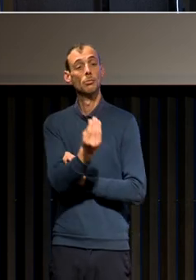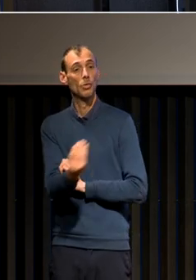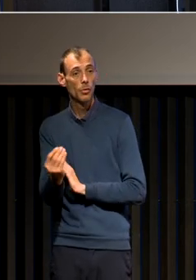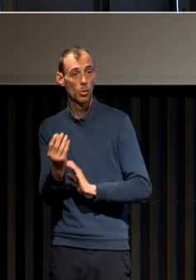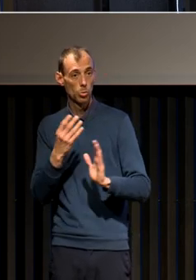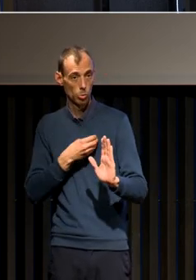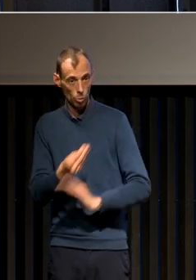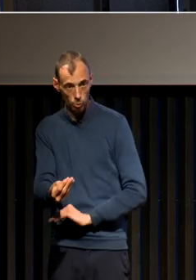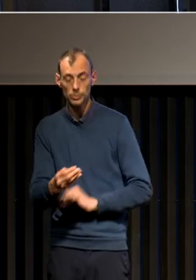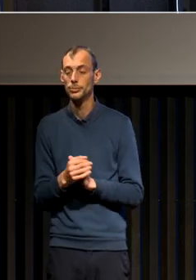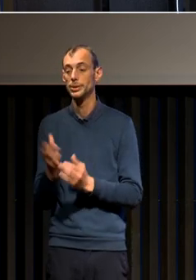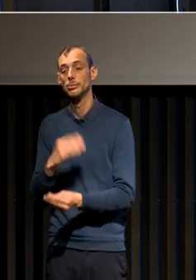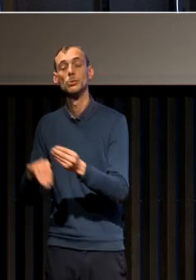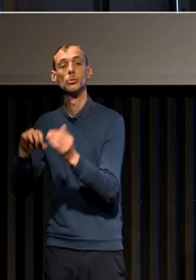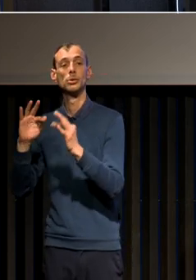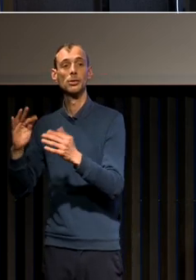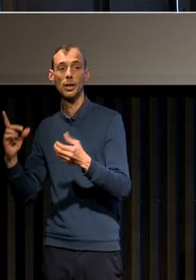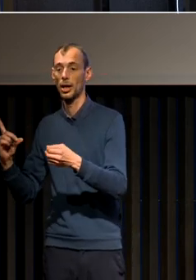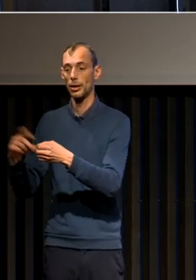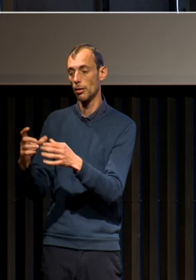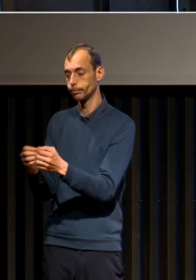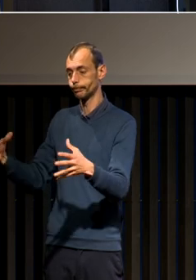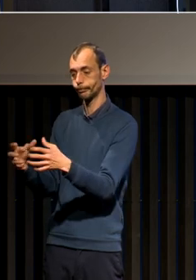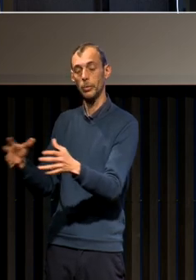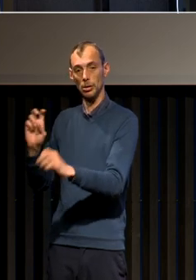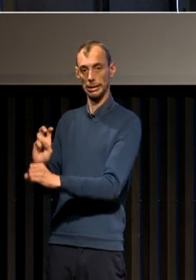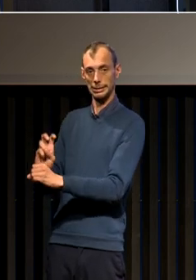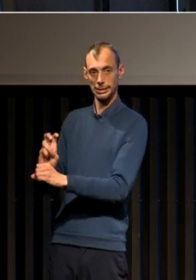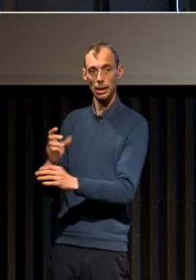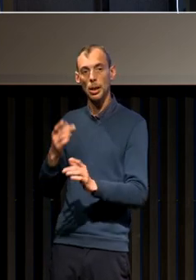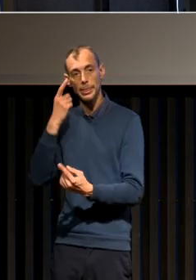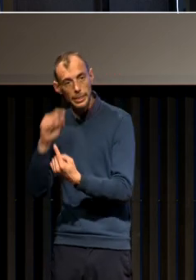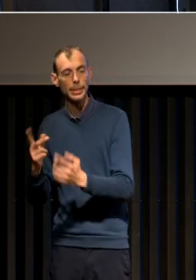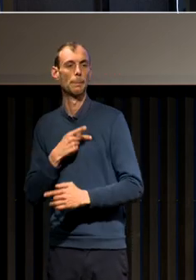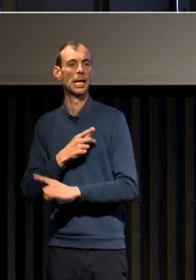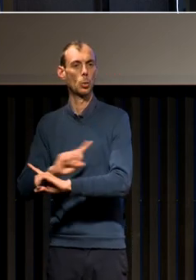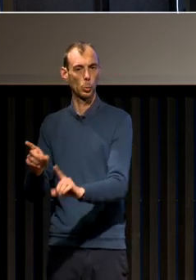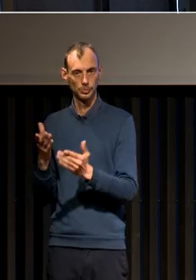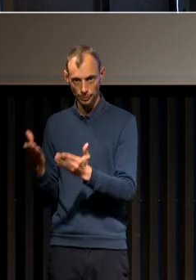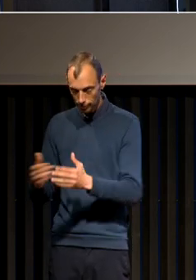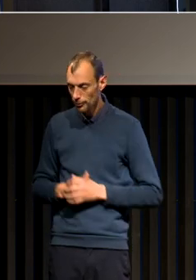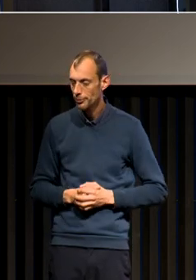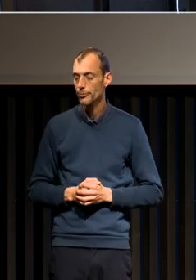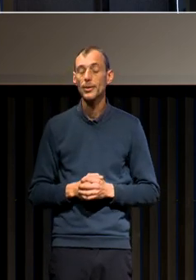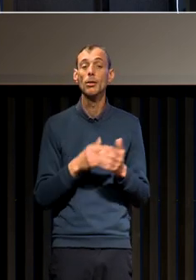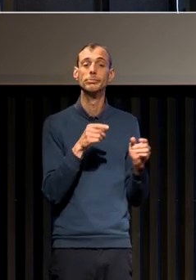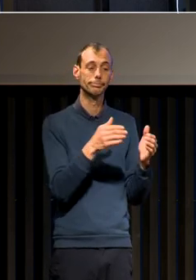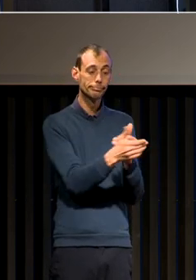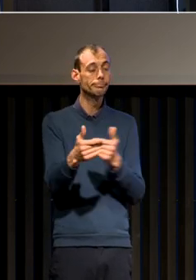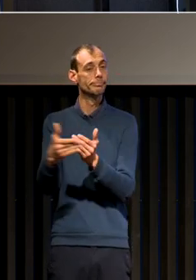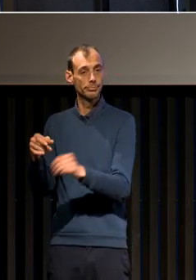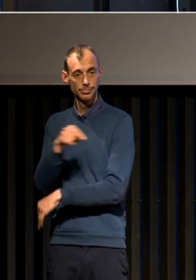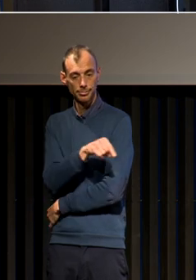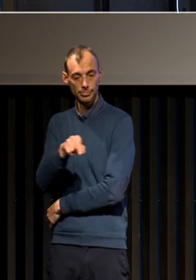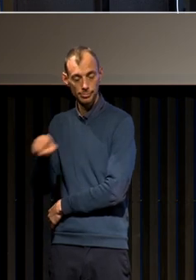la préservation de fertilité pour raisons non médicales. Et j'aborderai ces questions qui font partie